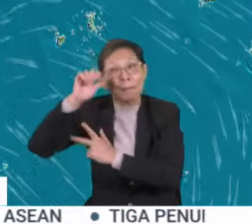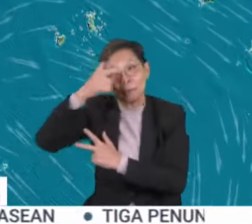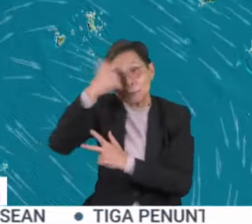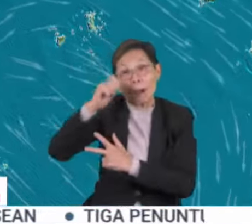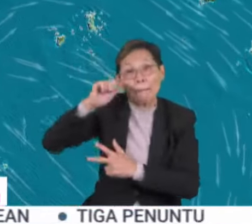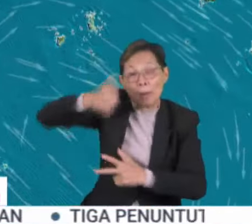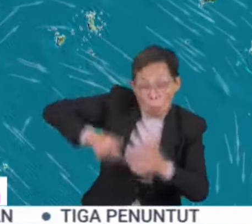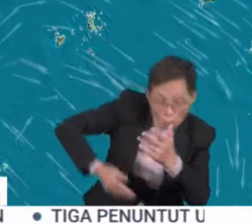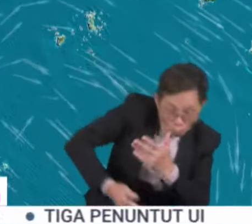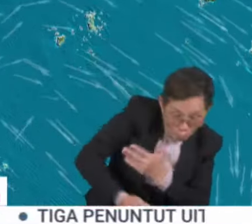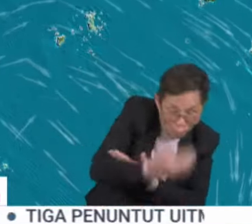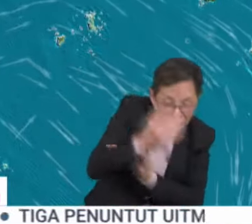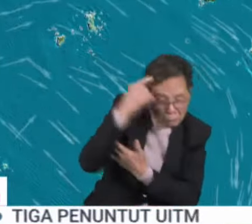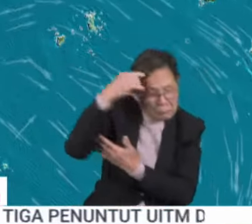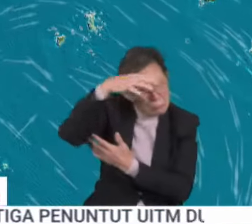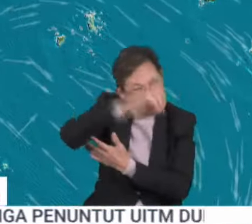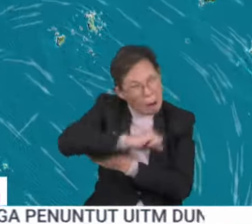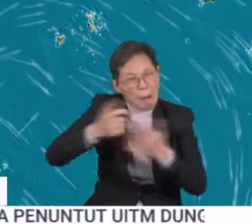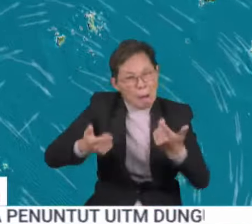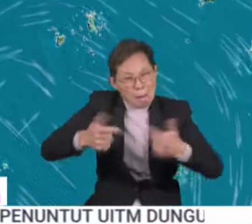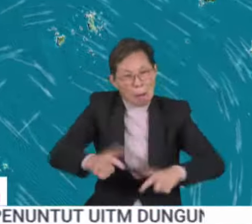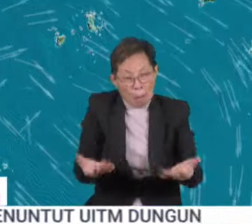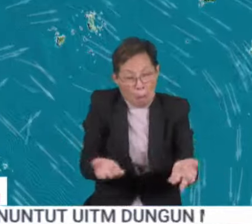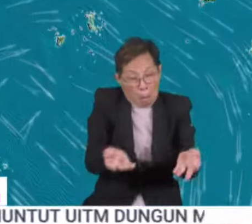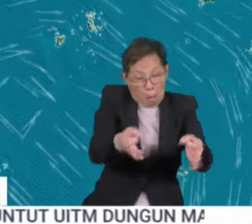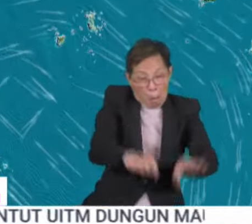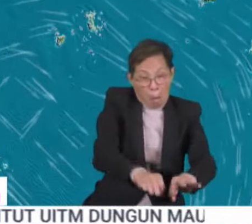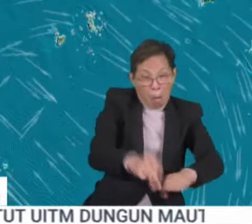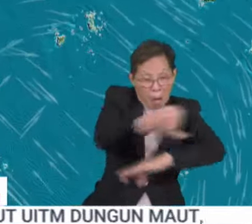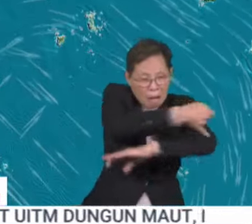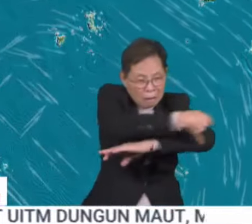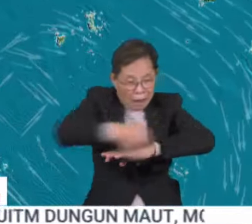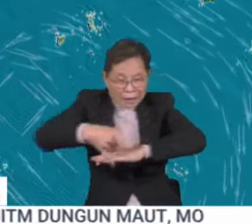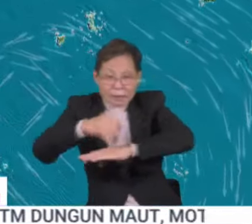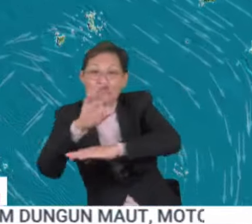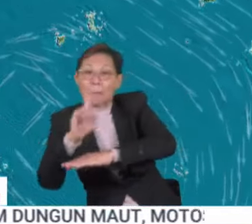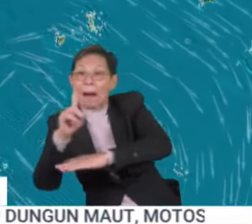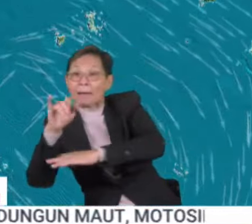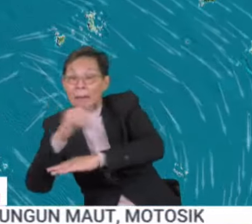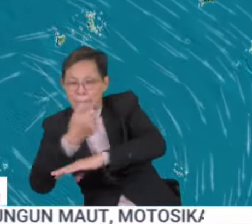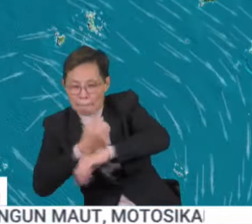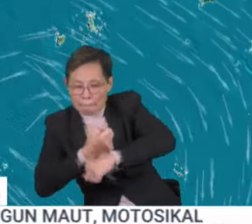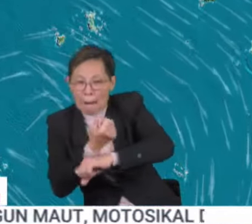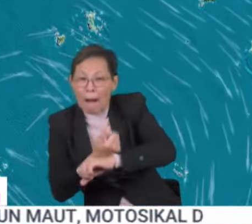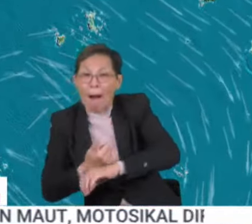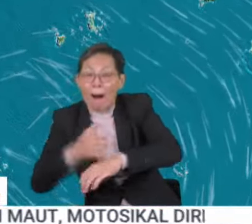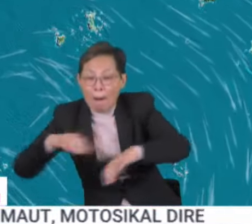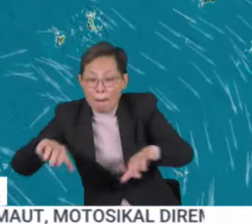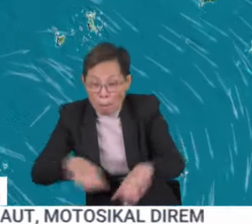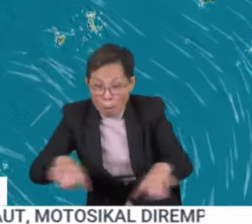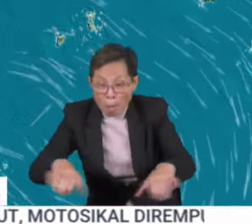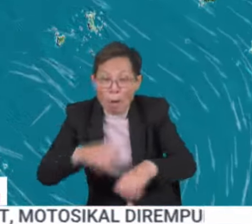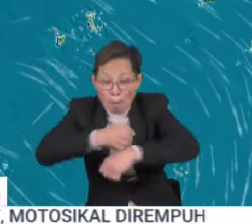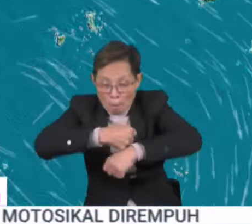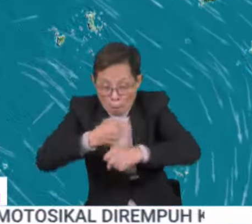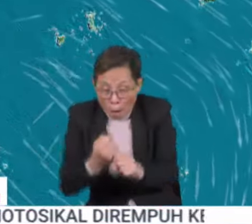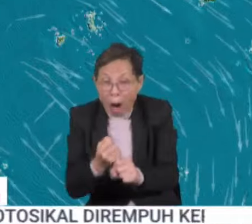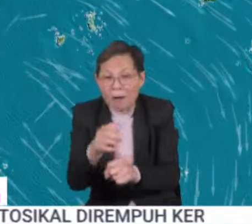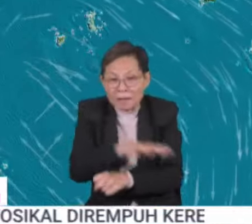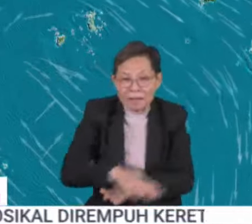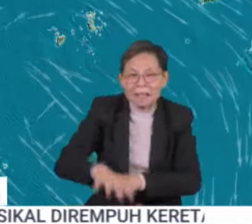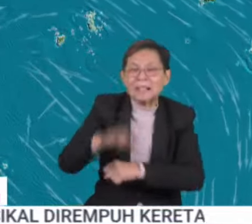kita menyangkakan akan berlakunya satu fenomena iaitu garis badai yang akan terbentuk di sekitar Selat Melaka.